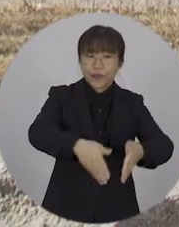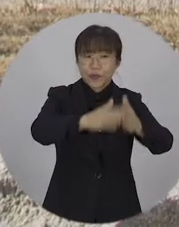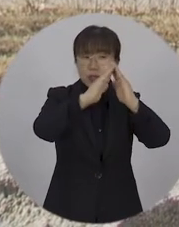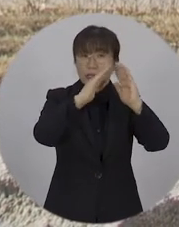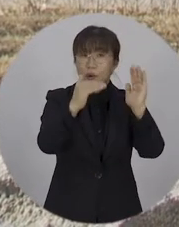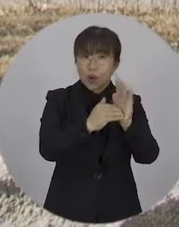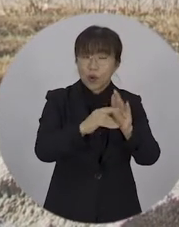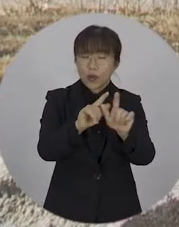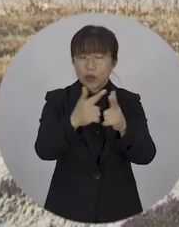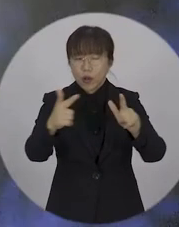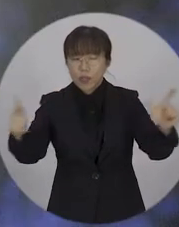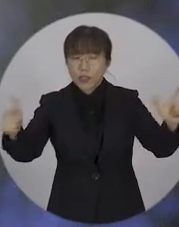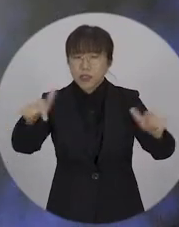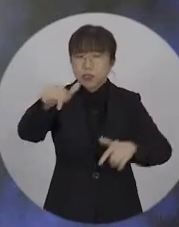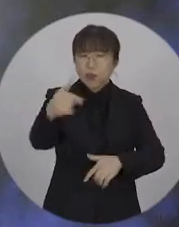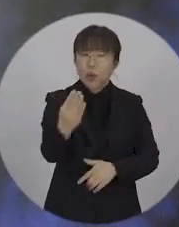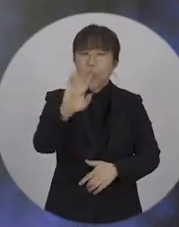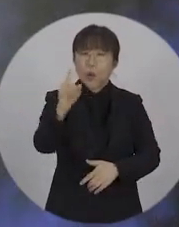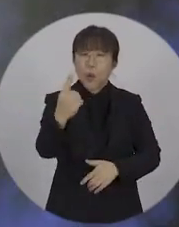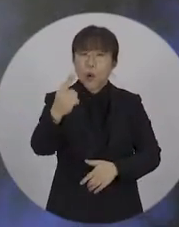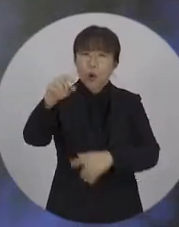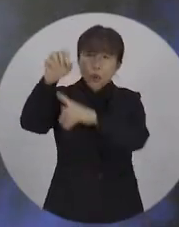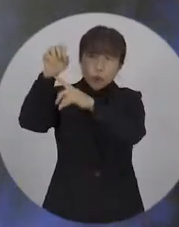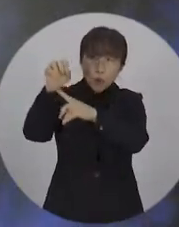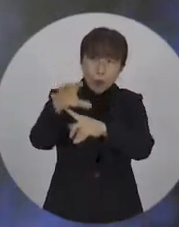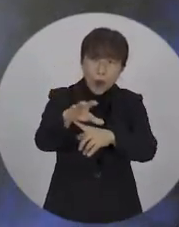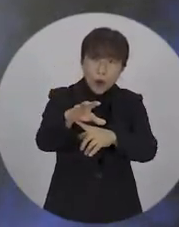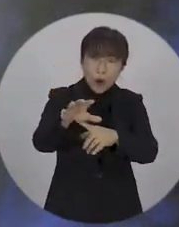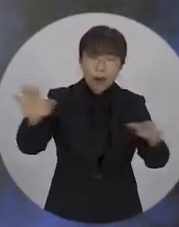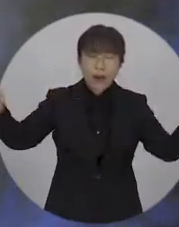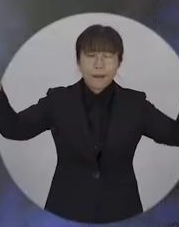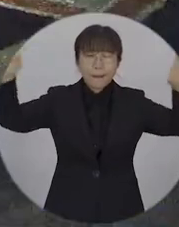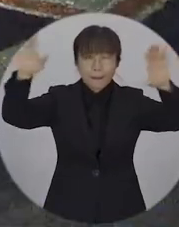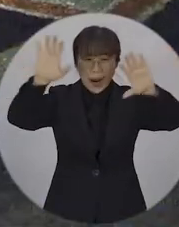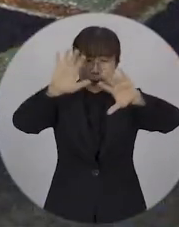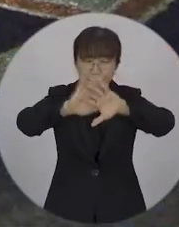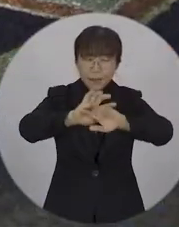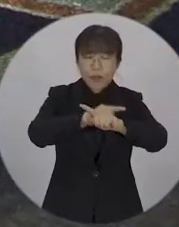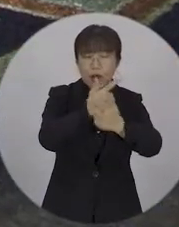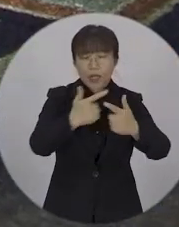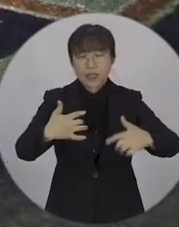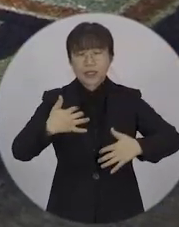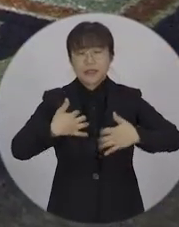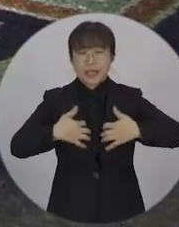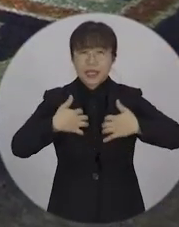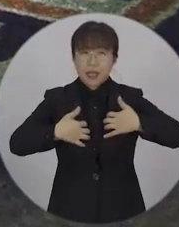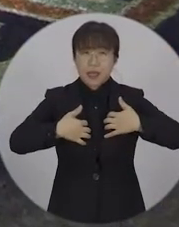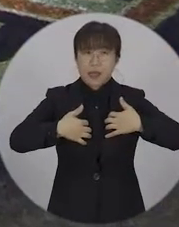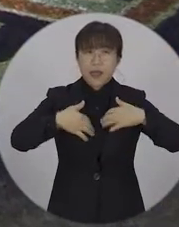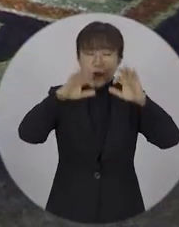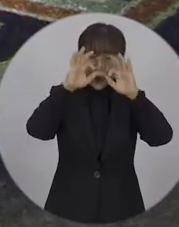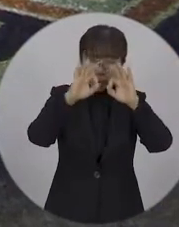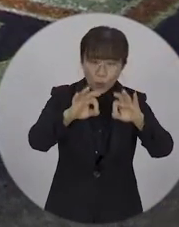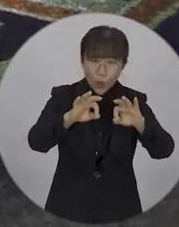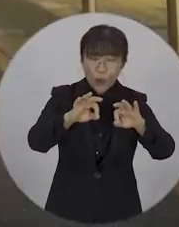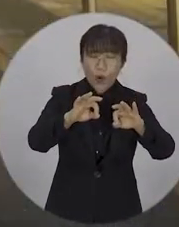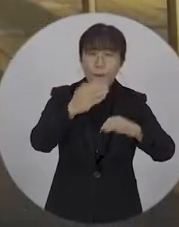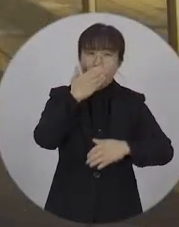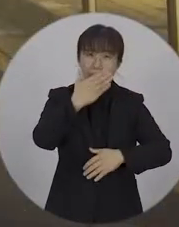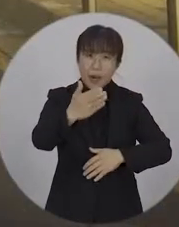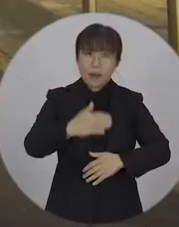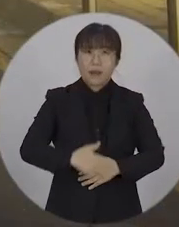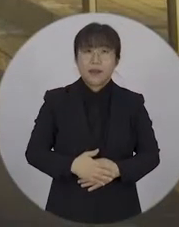설치했으며 다양한 문양의 고보 조명도 설치해 야간에도 다채로운 볼거리를 제공합니다. 또